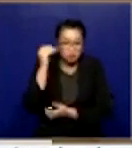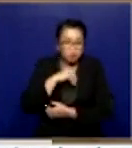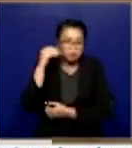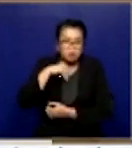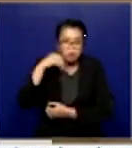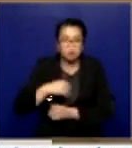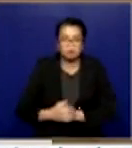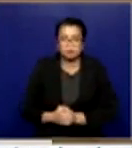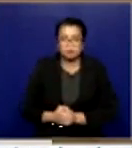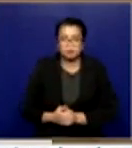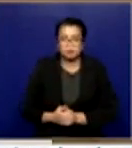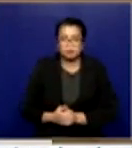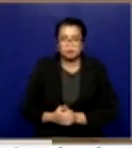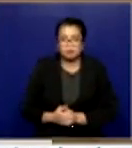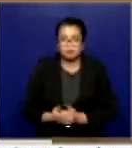นะ